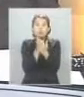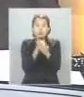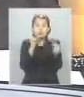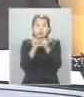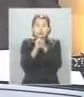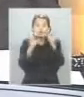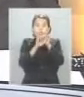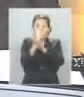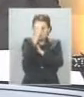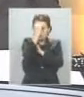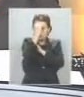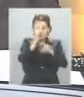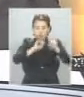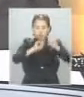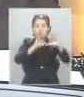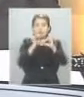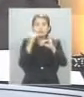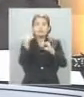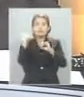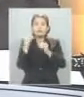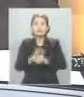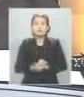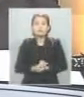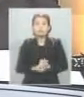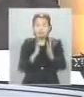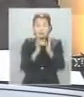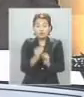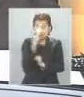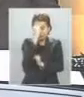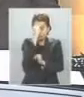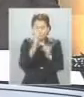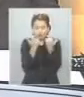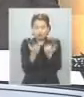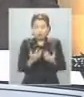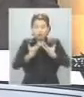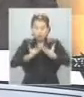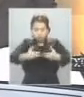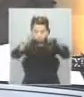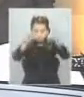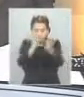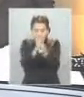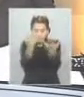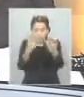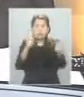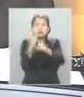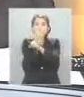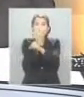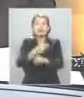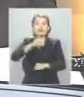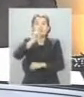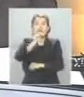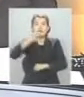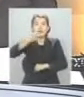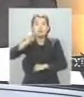ค่ะ สำหรับยอดของผู้ที่สูญหายบาดเจ็บและเสียชีวิตในขณะนี้นะคะสถานีโทรทัศน์ NHK ซึ่งเป็นสถานีหลักของญี่ปุ่นตอน